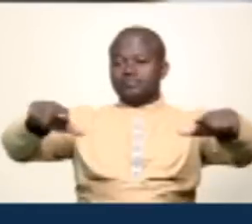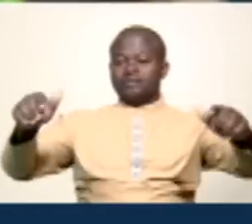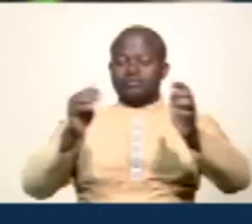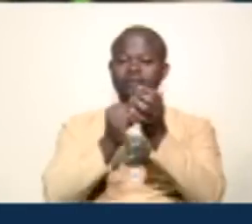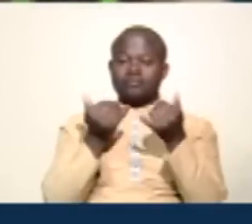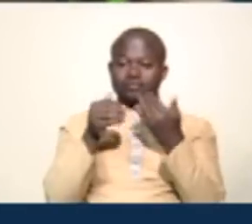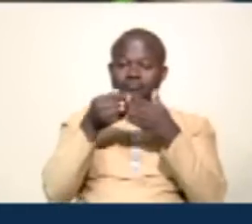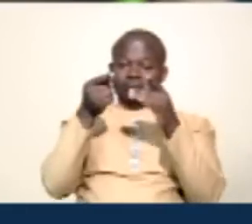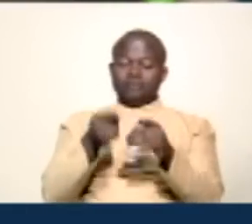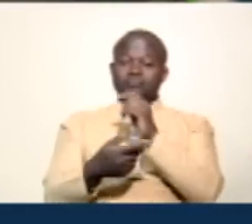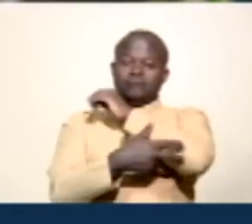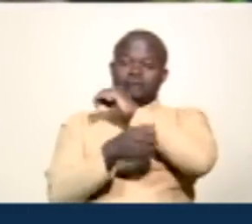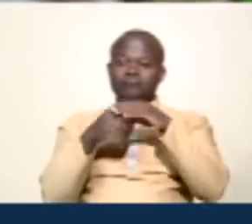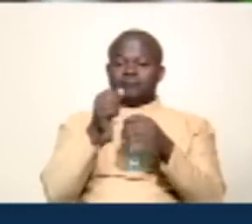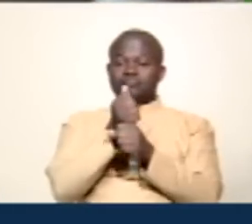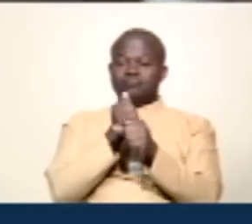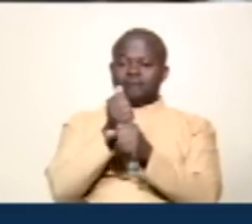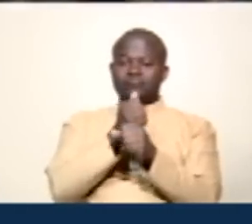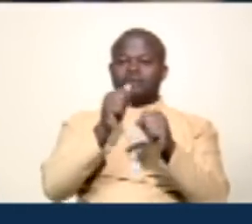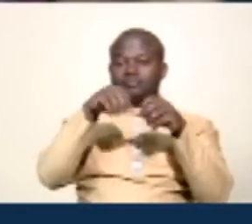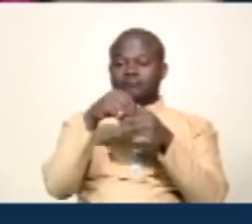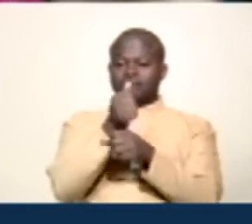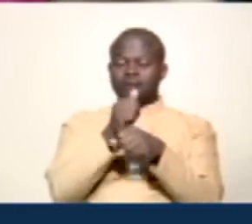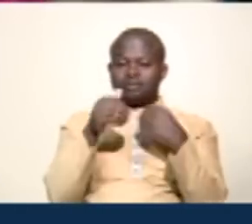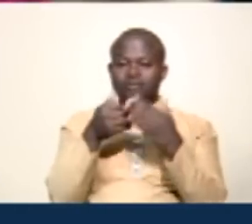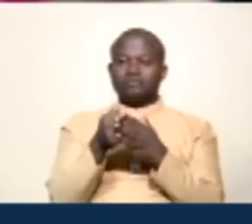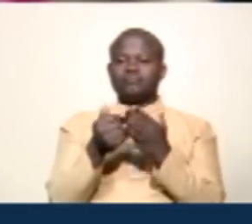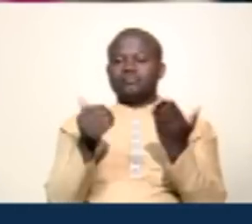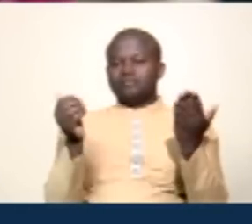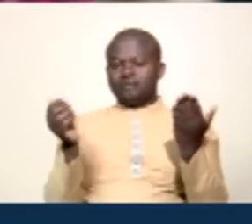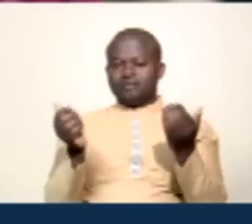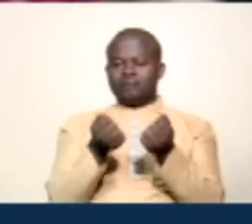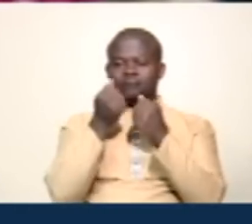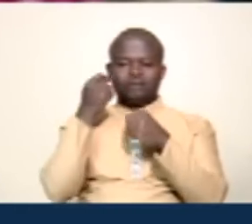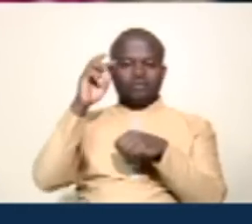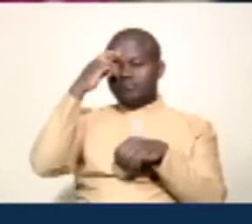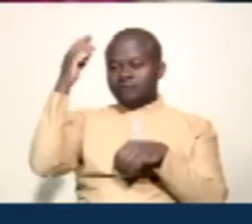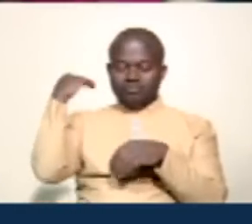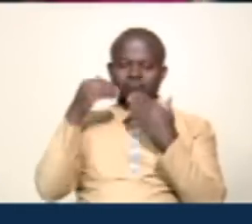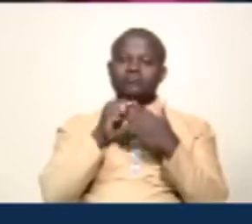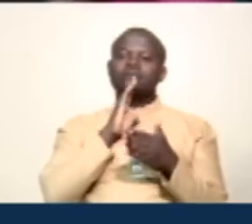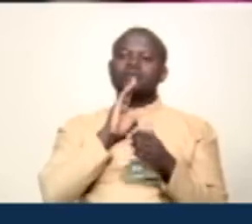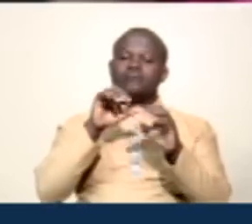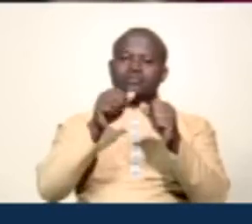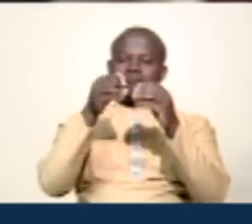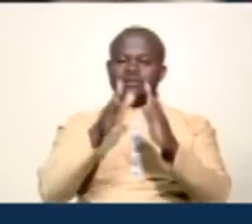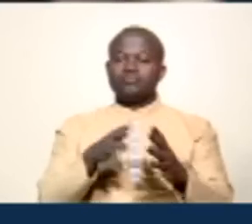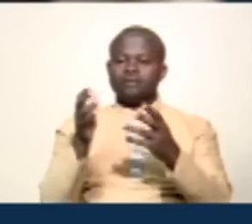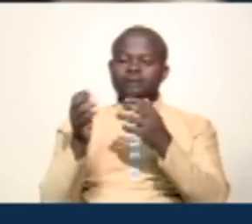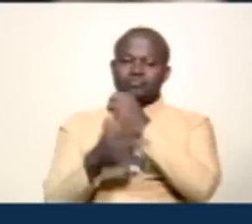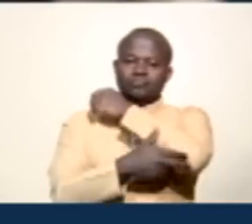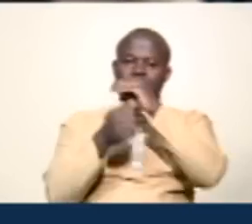noneho hateyeho n'abiba amakahu bakajya mu makahu bagahurura. Ejo bundi ku cyumweru nafashe umuntu ahurura